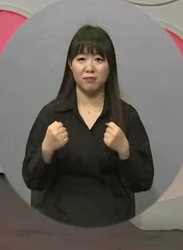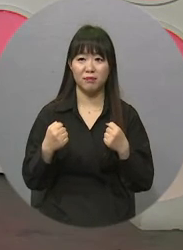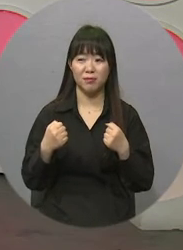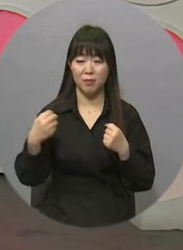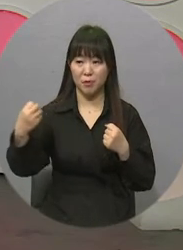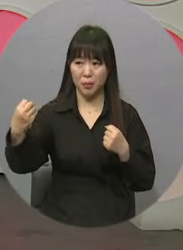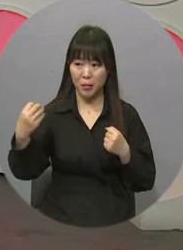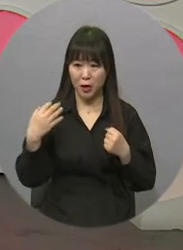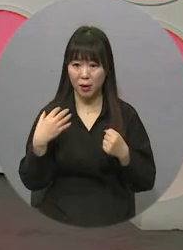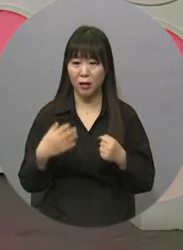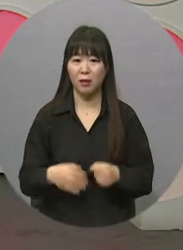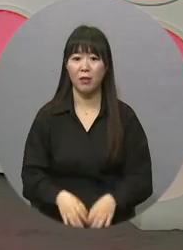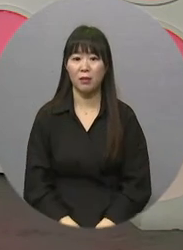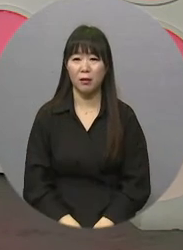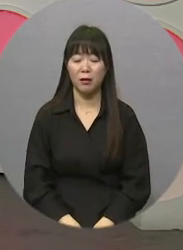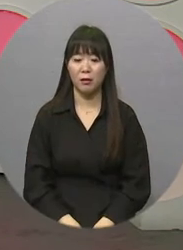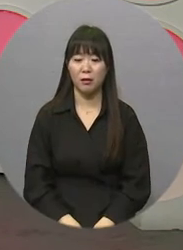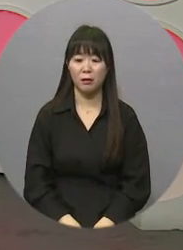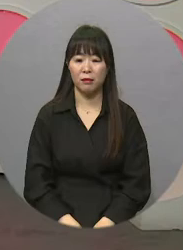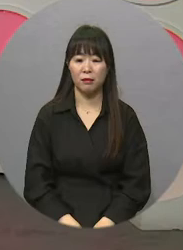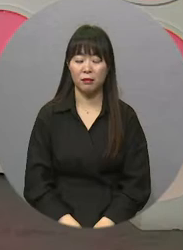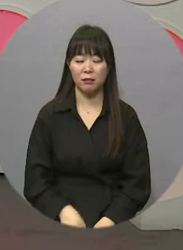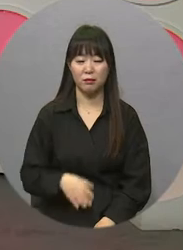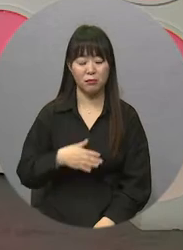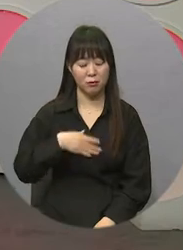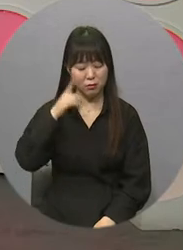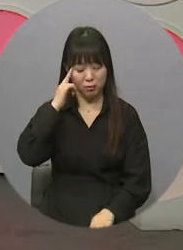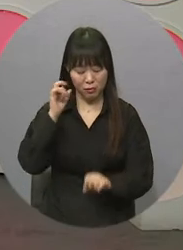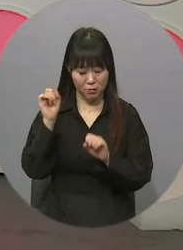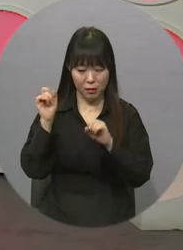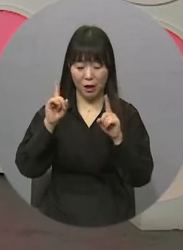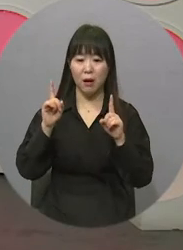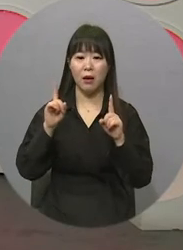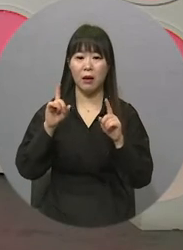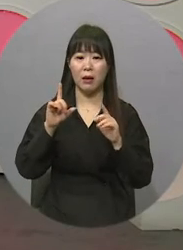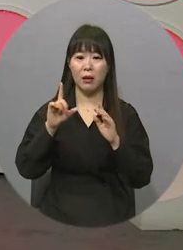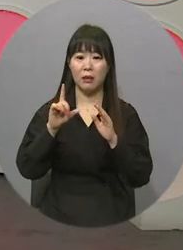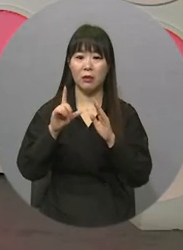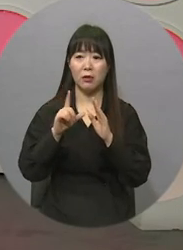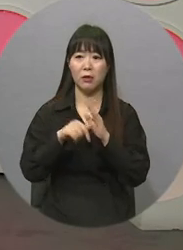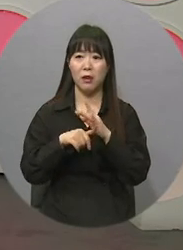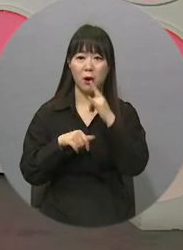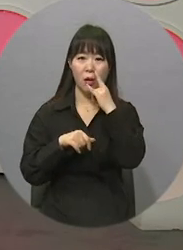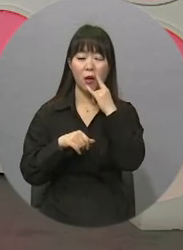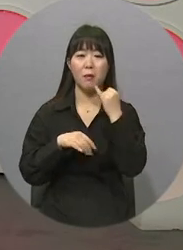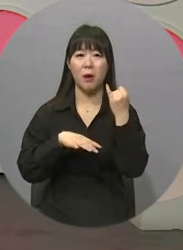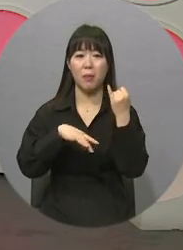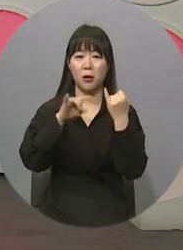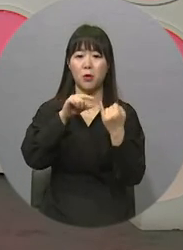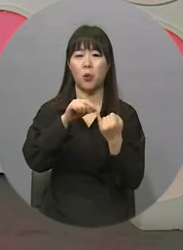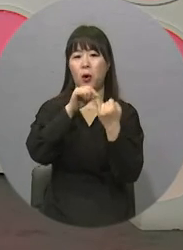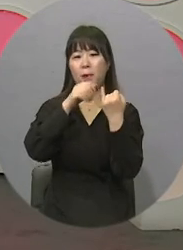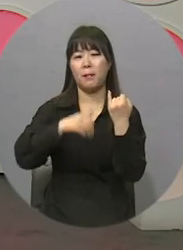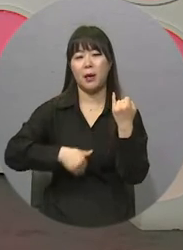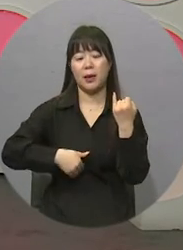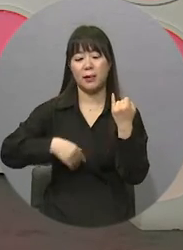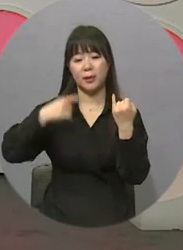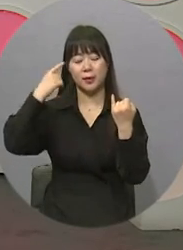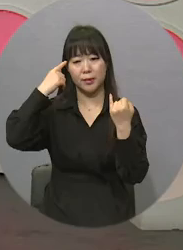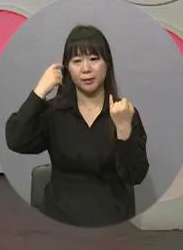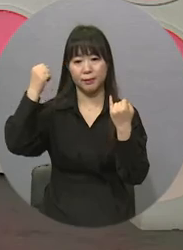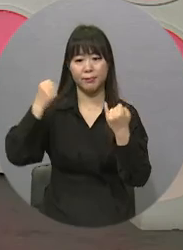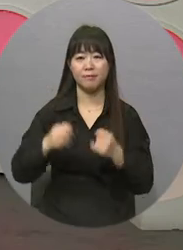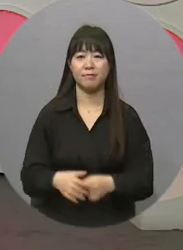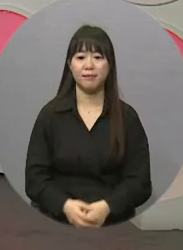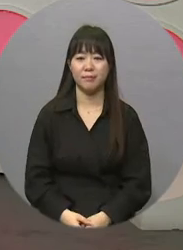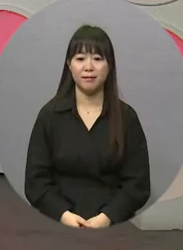그 한마디에 정신을 차렸어요. 차리면서 엄마부터 살려야겠다라는 그런 생각이 번뜩